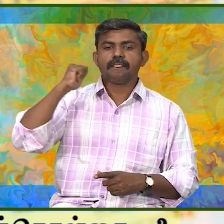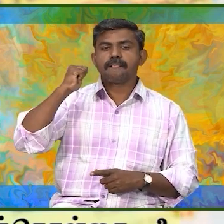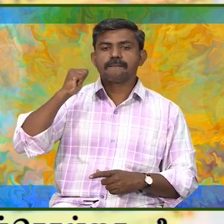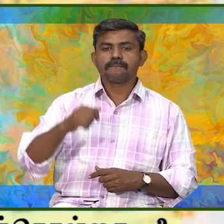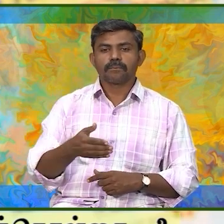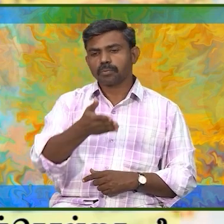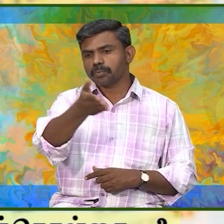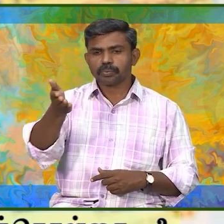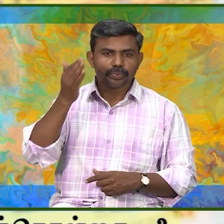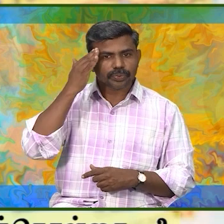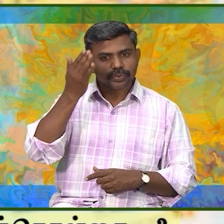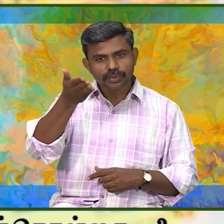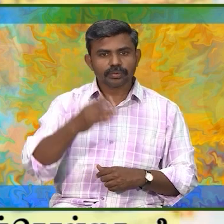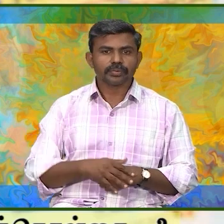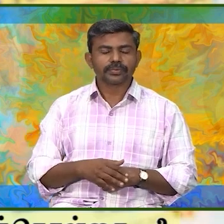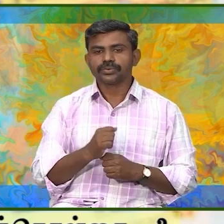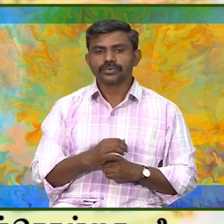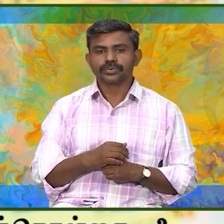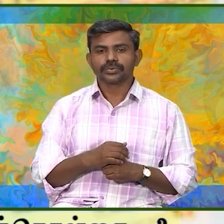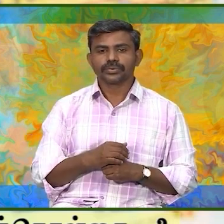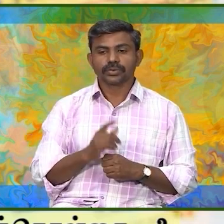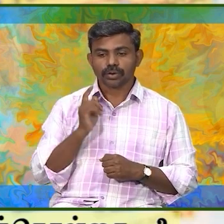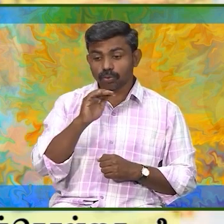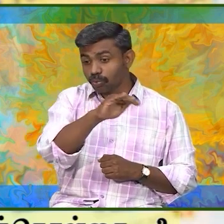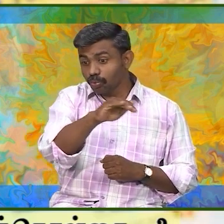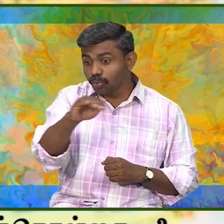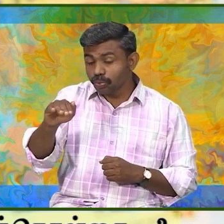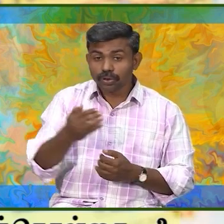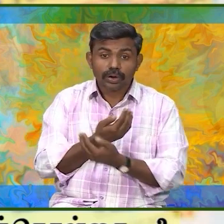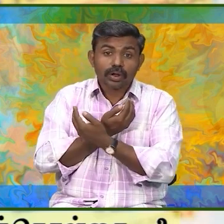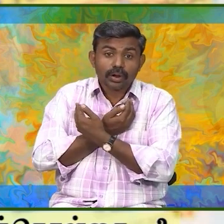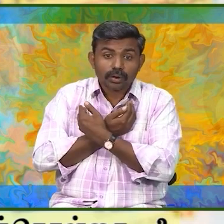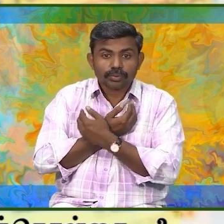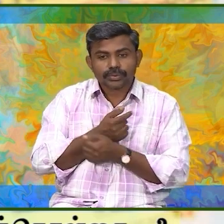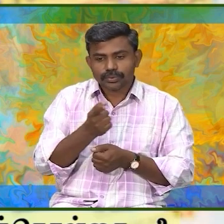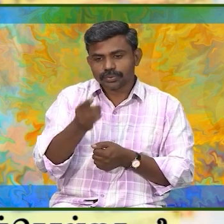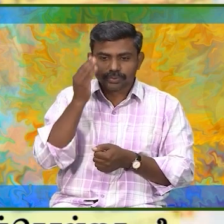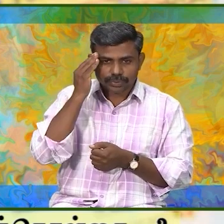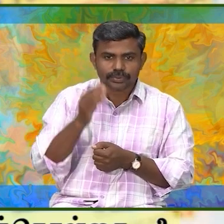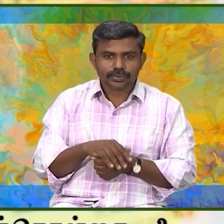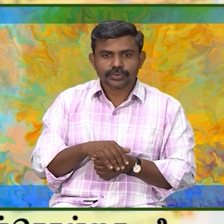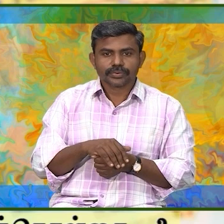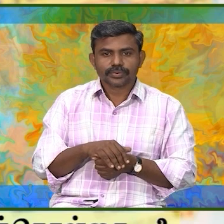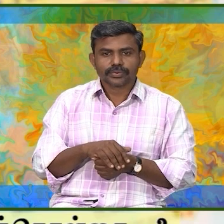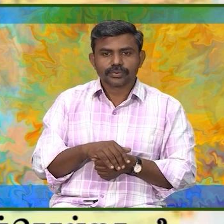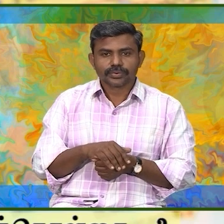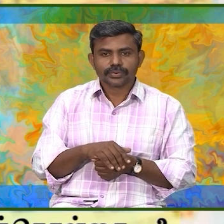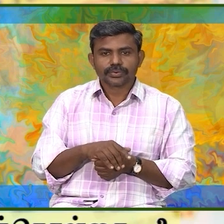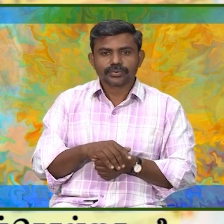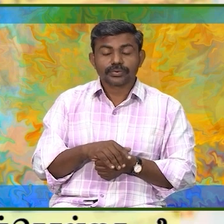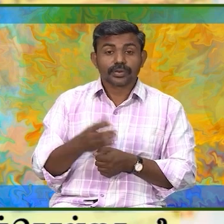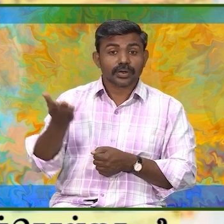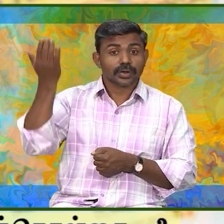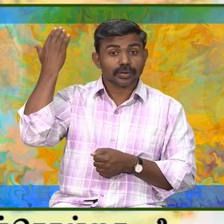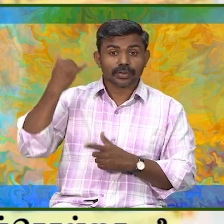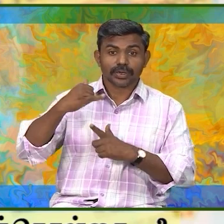யாரு? உங்களுக்குலாம் நல்ல அறிமுகமானவர், அவர் குழந்தைகள்கிட்ட ரொம்ப அன்பாக இருப்பார், உங்களுக்கு கண்டிப்பாக தெரிஞ்சிருக்கும் அவர் யாருன்னு. அவர்தான்